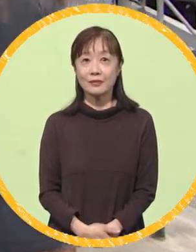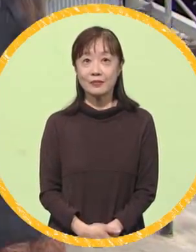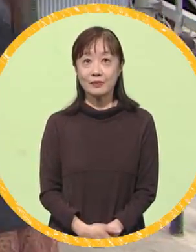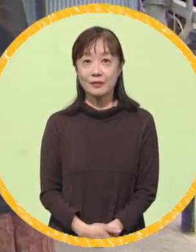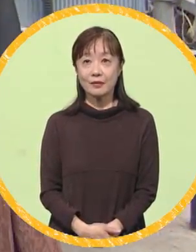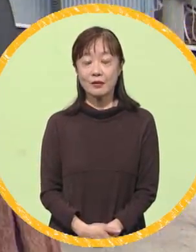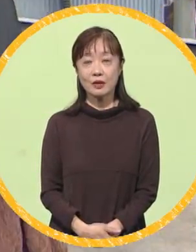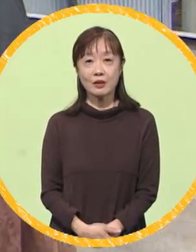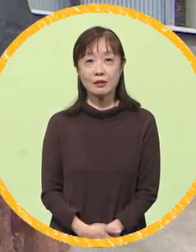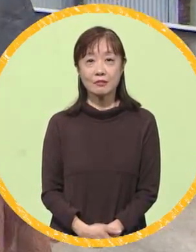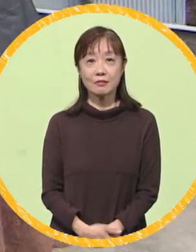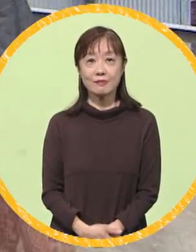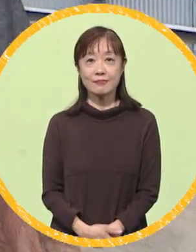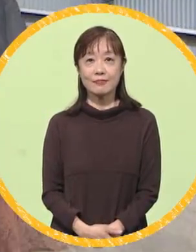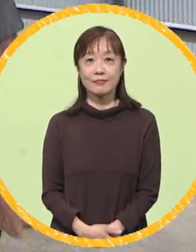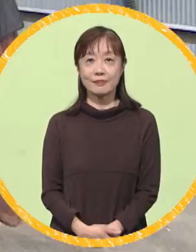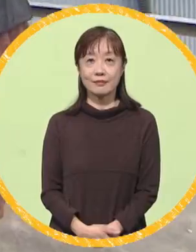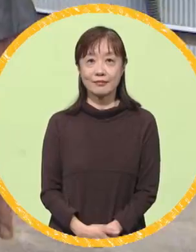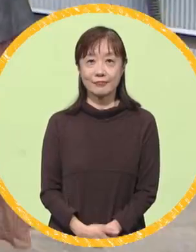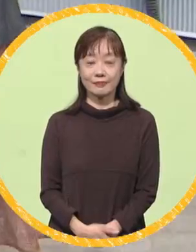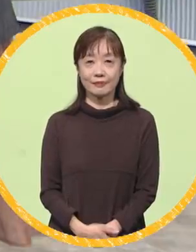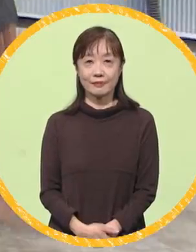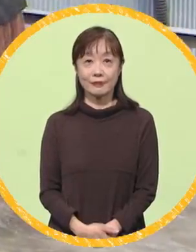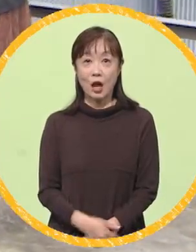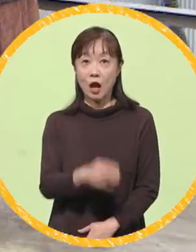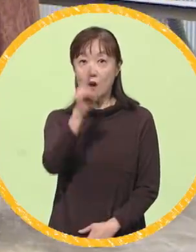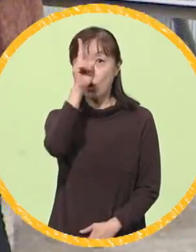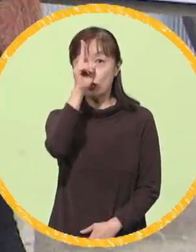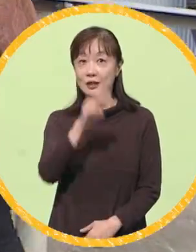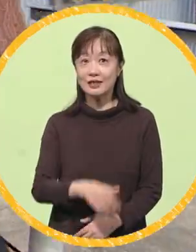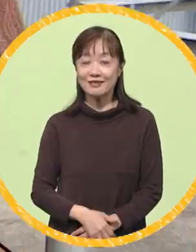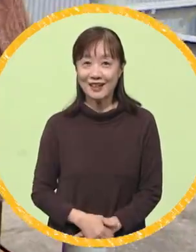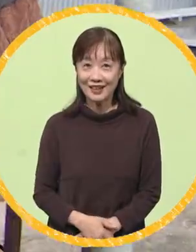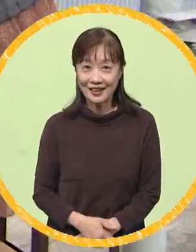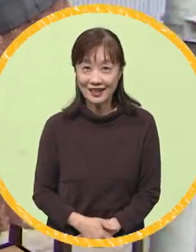ちょっといらっしゃいます。こんにちは。